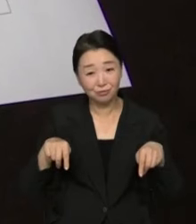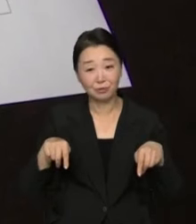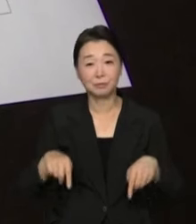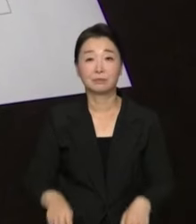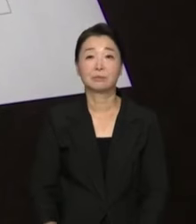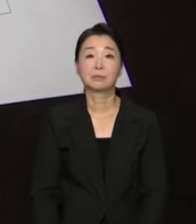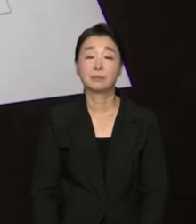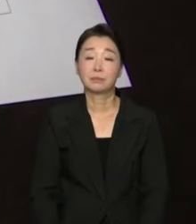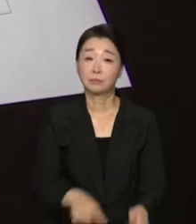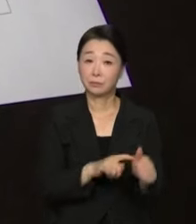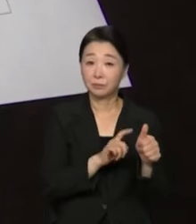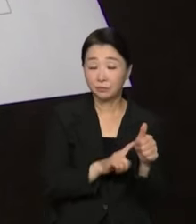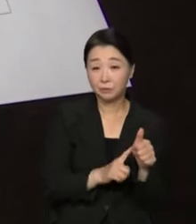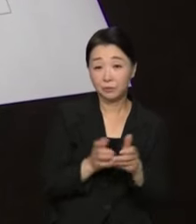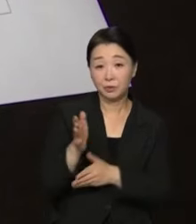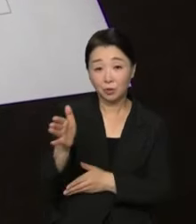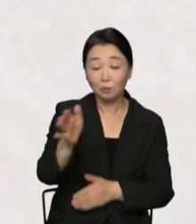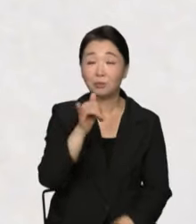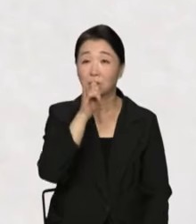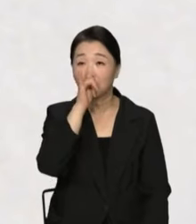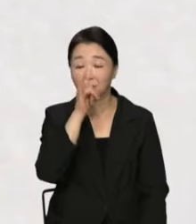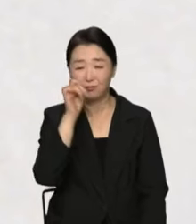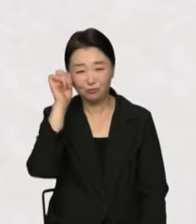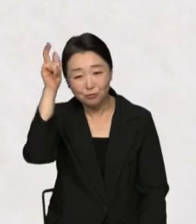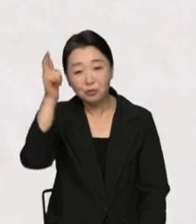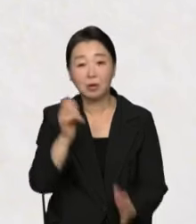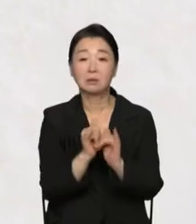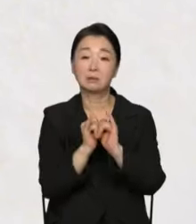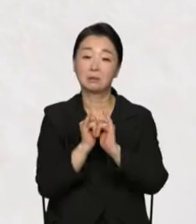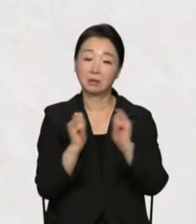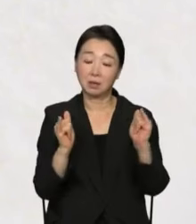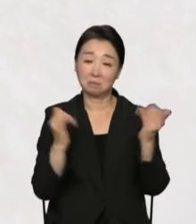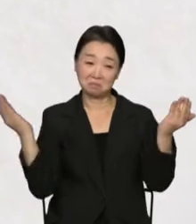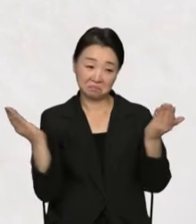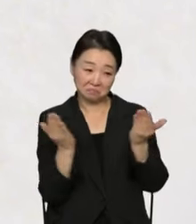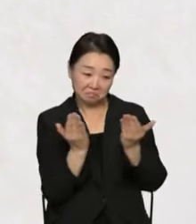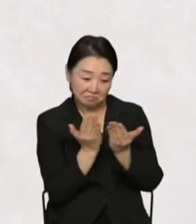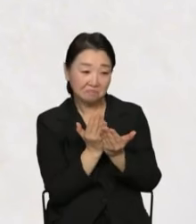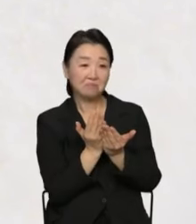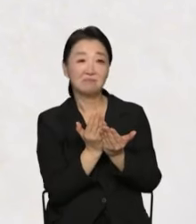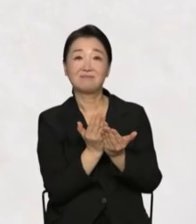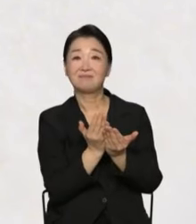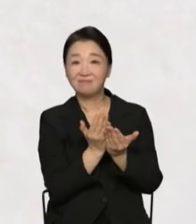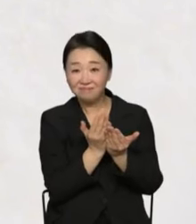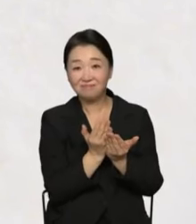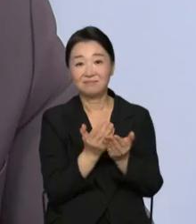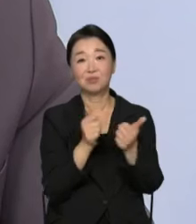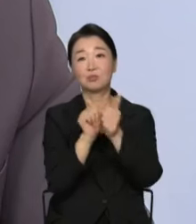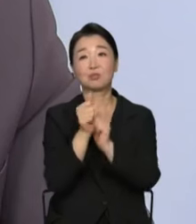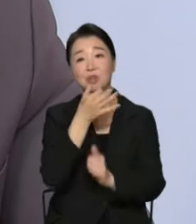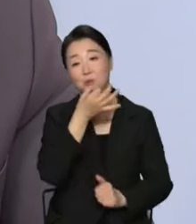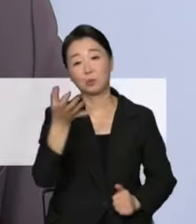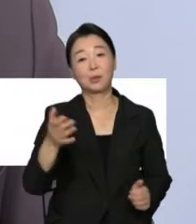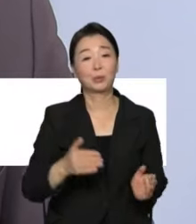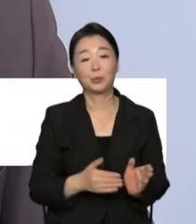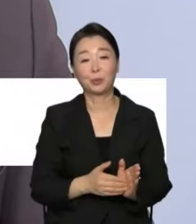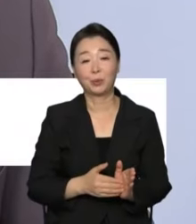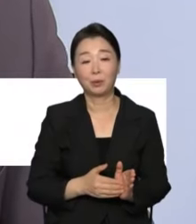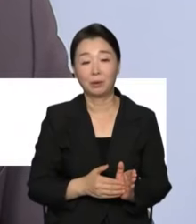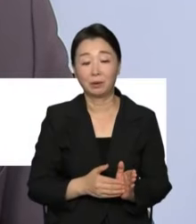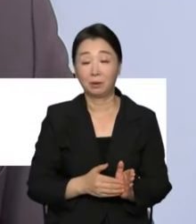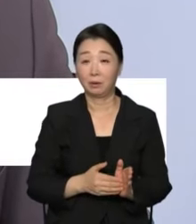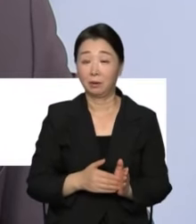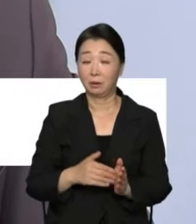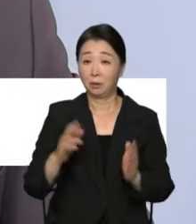이런 주감사를 전문성을 갖춘 우수한 인재, 최적의 적임자라고 주주들에게 소개했습니다. 취업준비생이